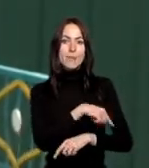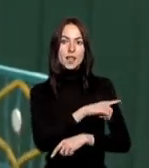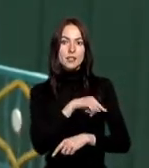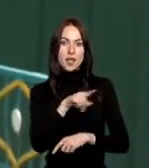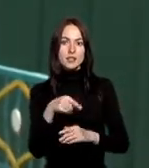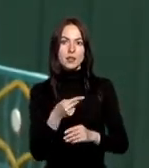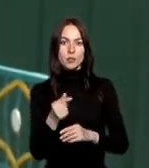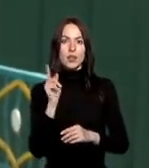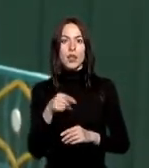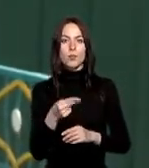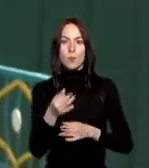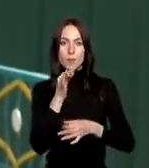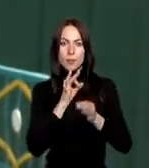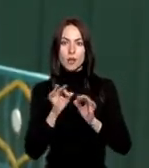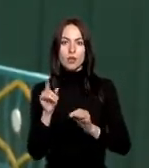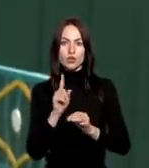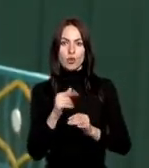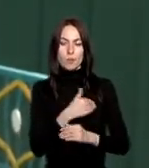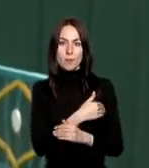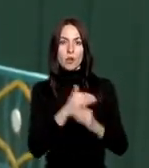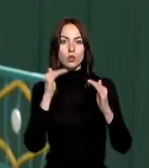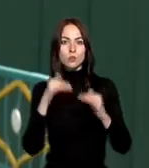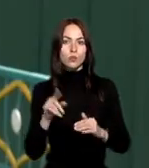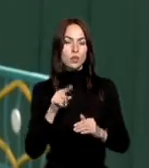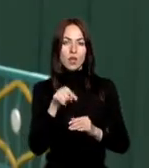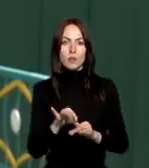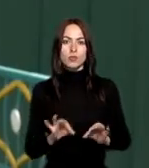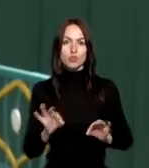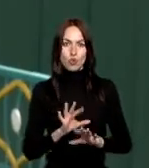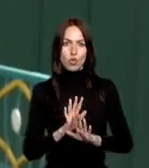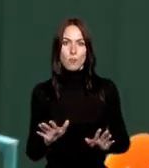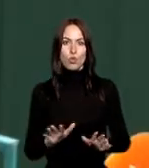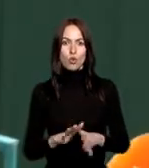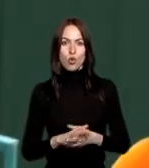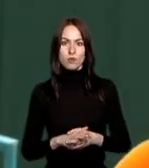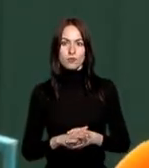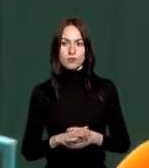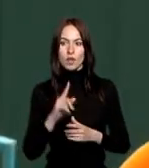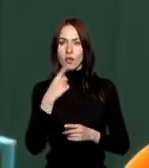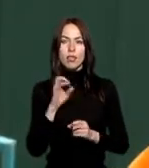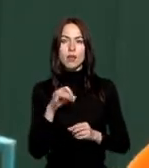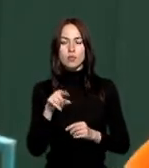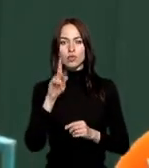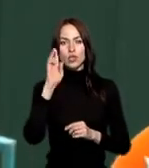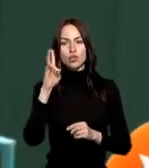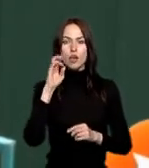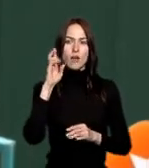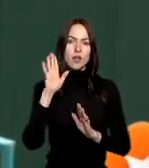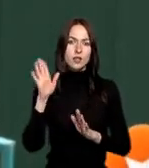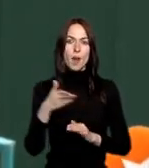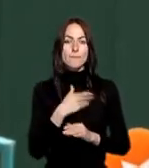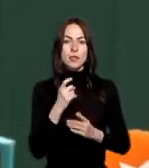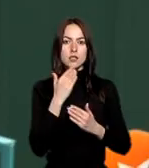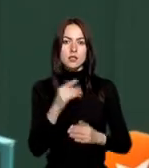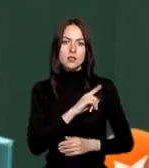купували. Навіть купували препарат, щоб збити температуру, тому що там нічого не було. Мова не про те, держава чи не держава. Ми з